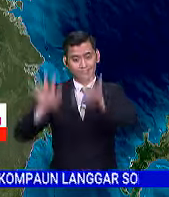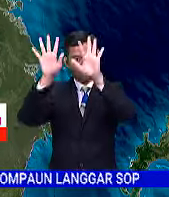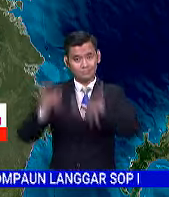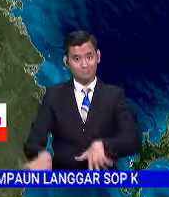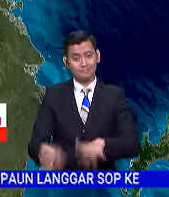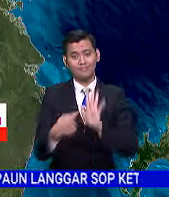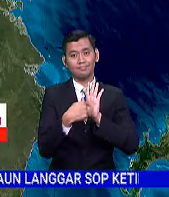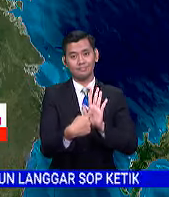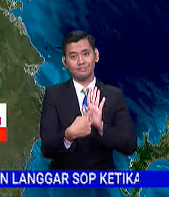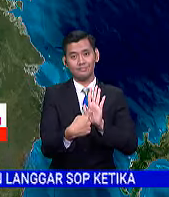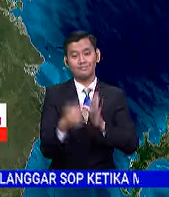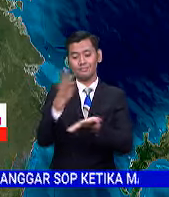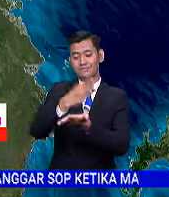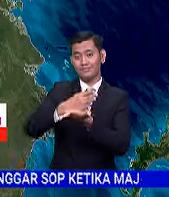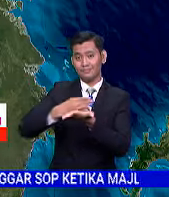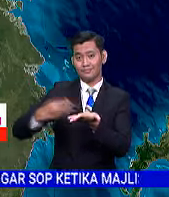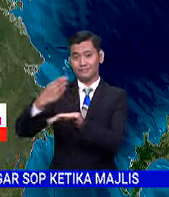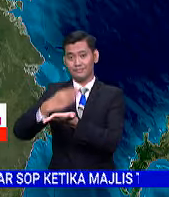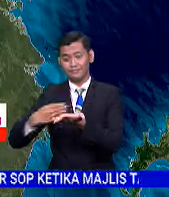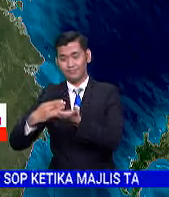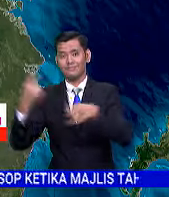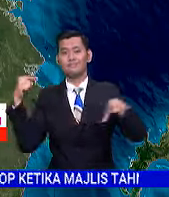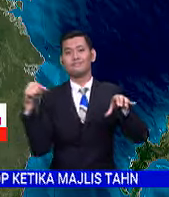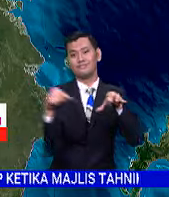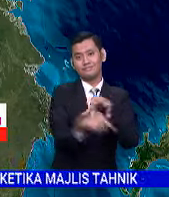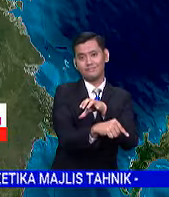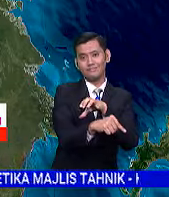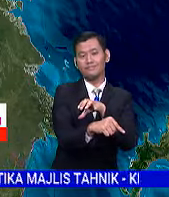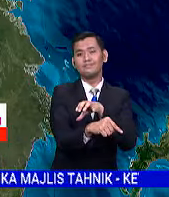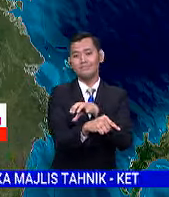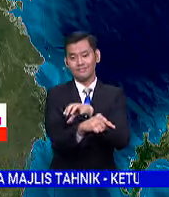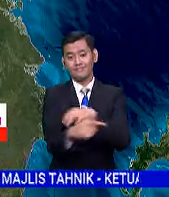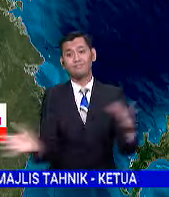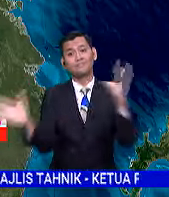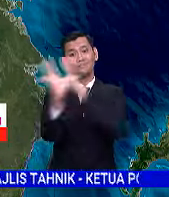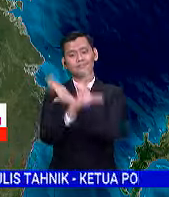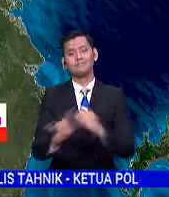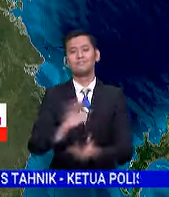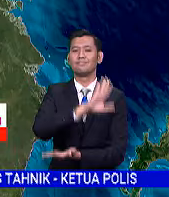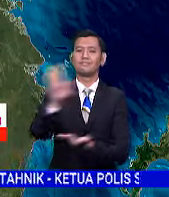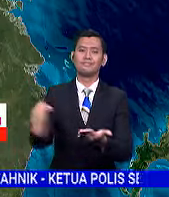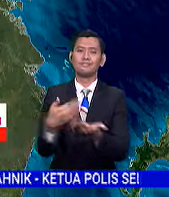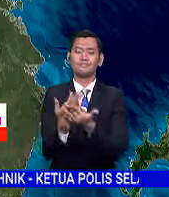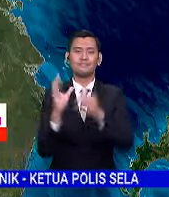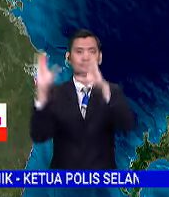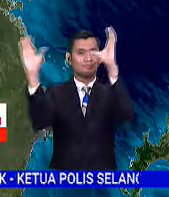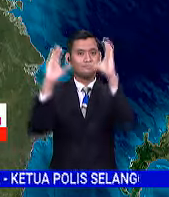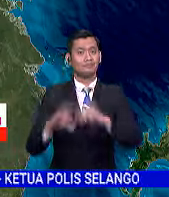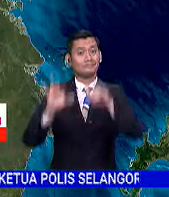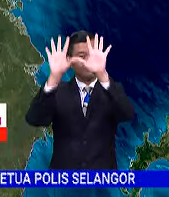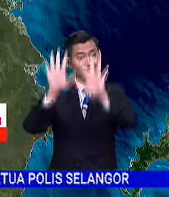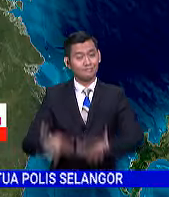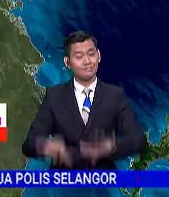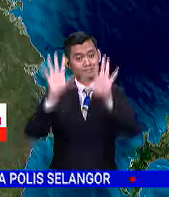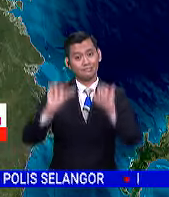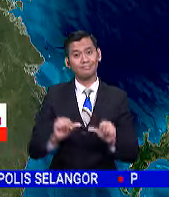lebih tertumpu di bahagian-bahagiannya sekitar pedalaman Negeri berkenaan untuk malam ini semua keadaan cuaca hujan ini juga dijangka akan